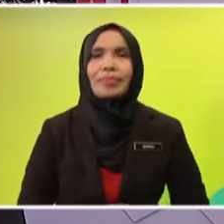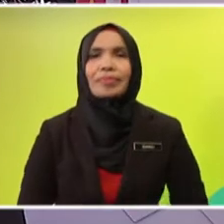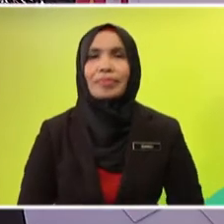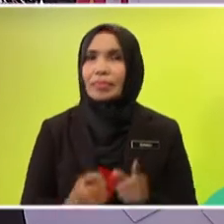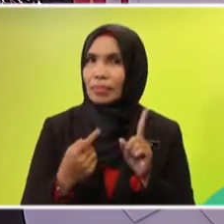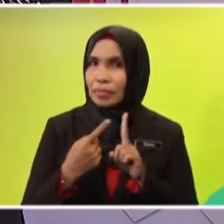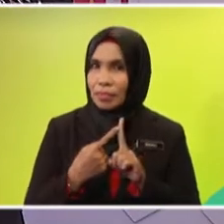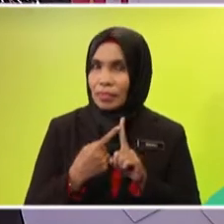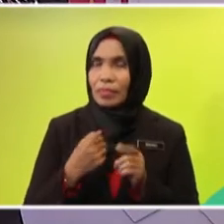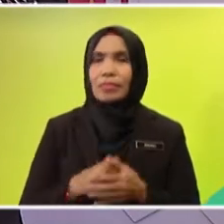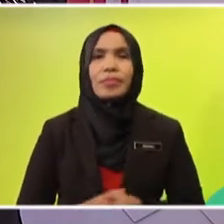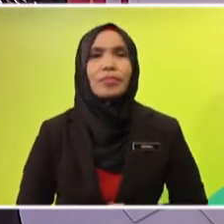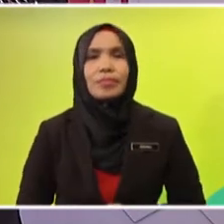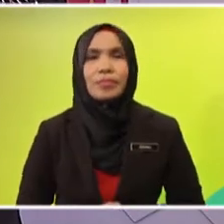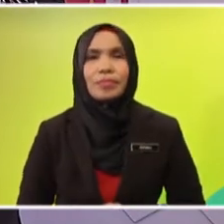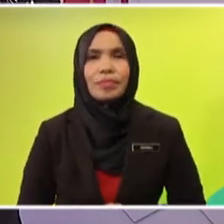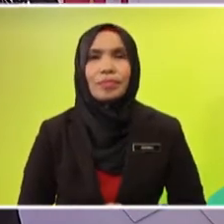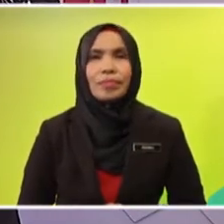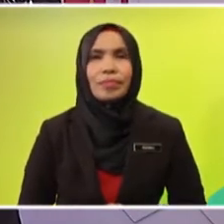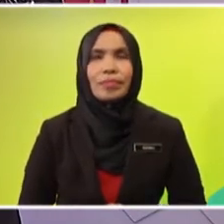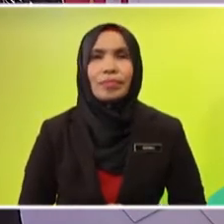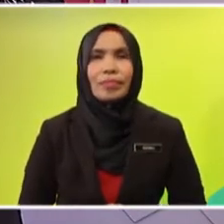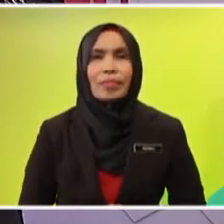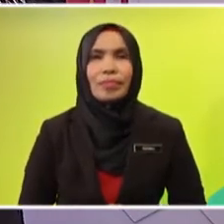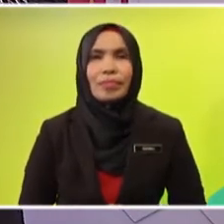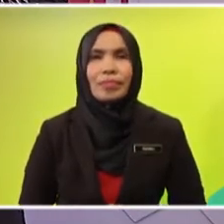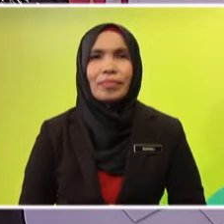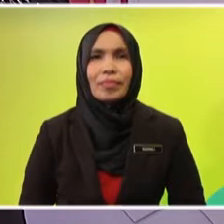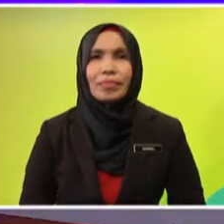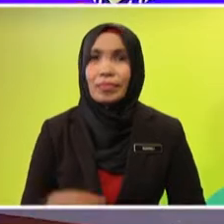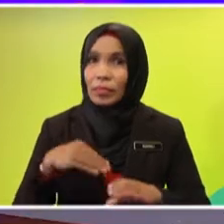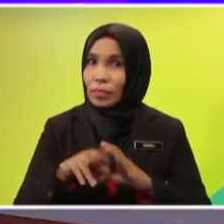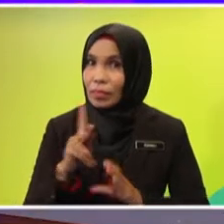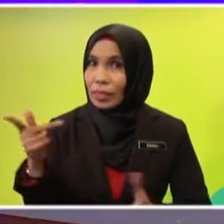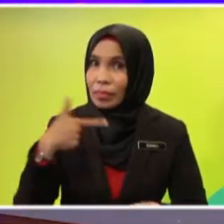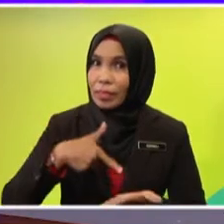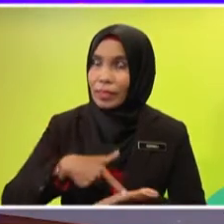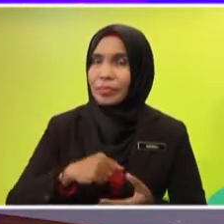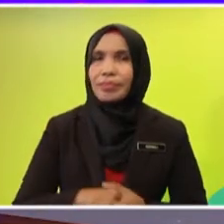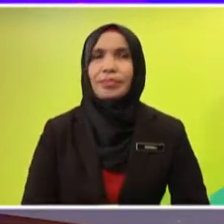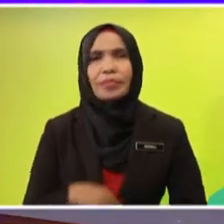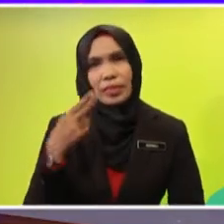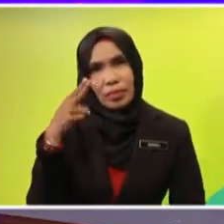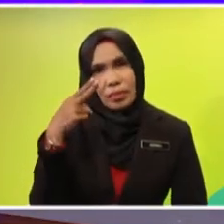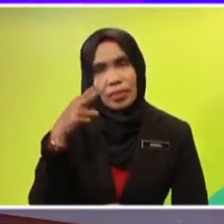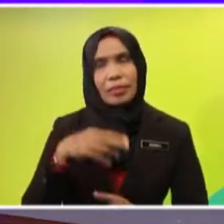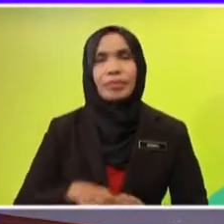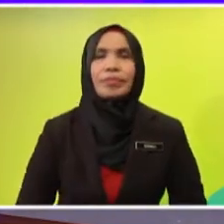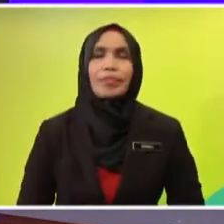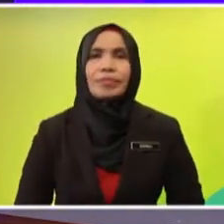ke-11 oxiron masukan-masukan lagi-lagi letak warna hijau